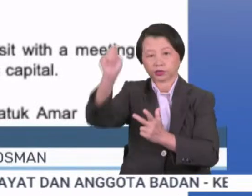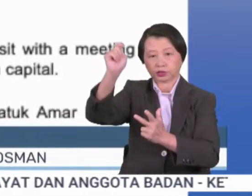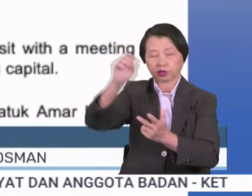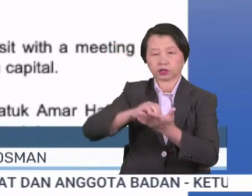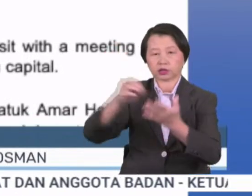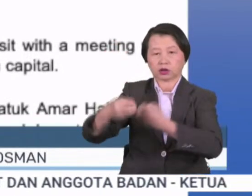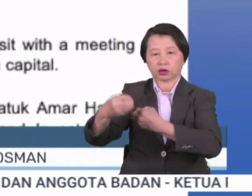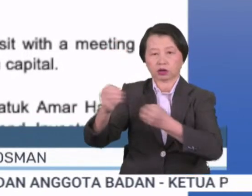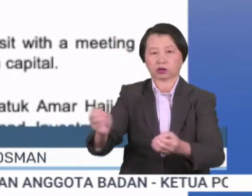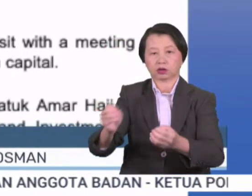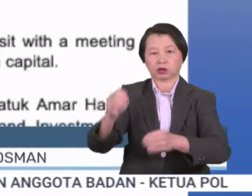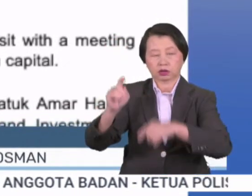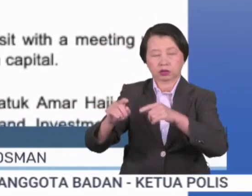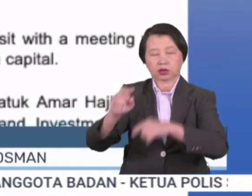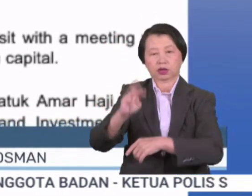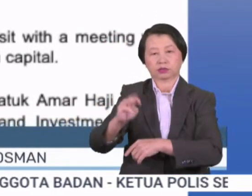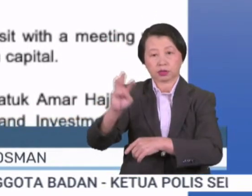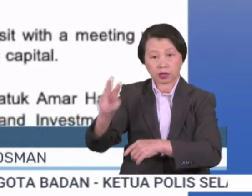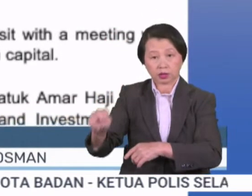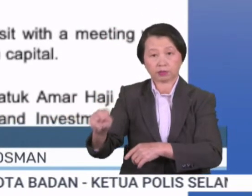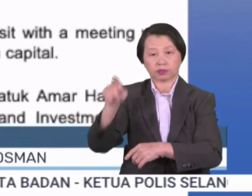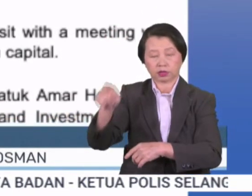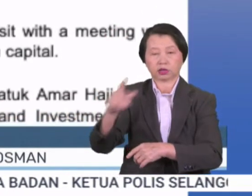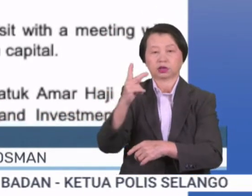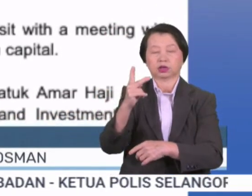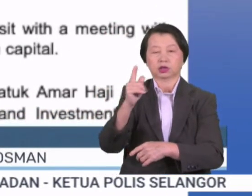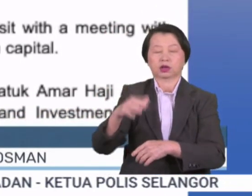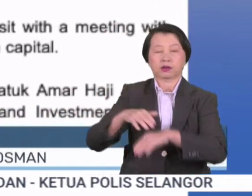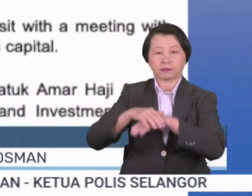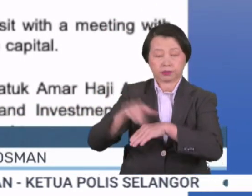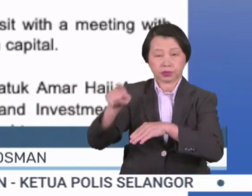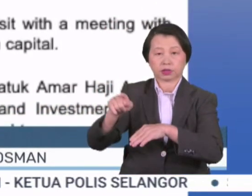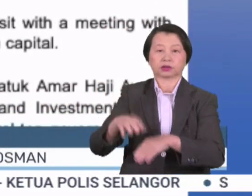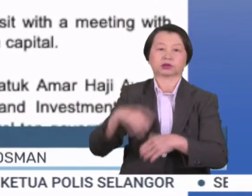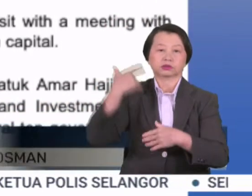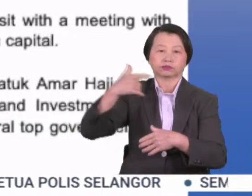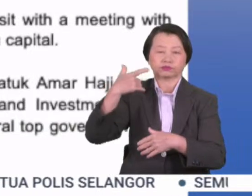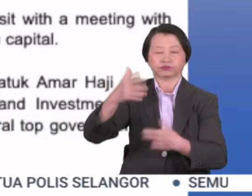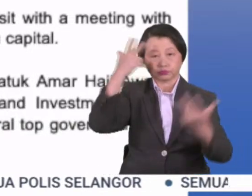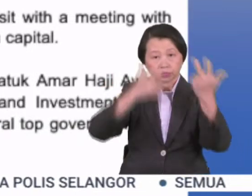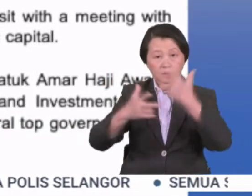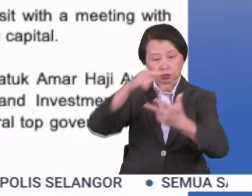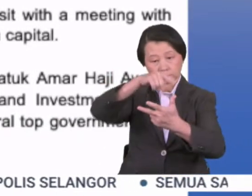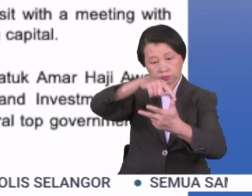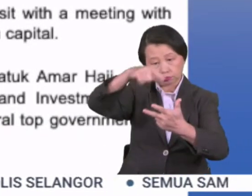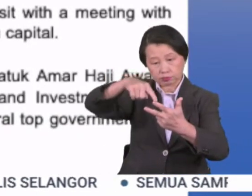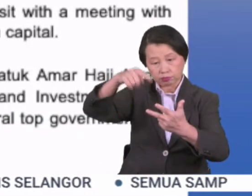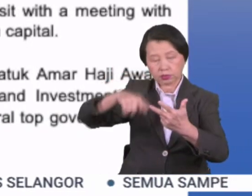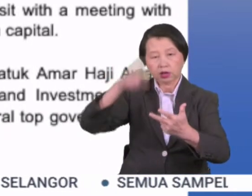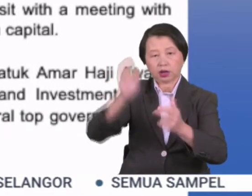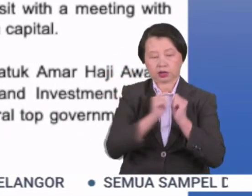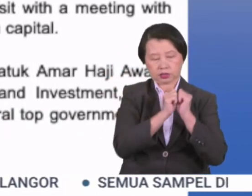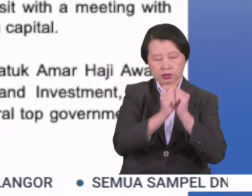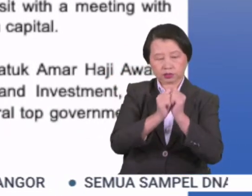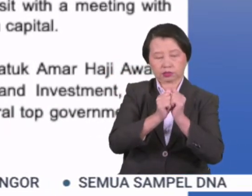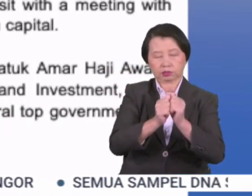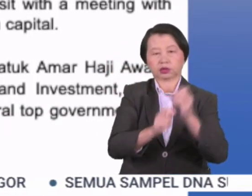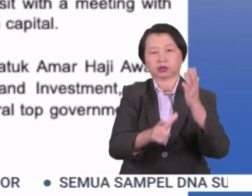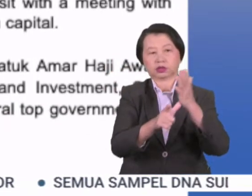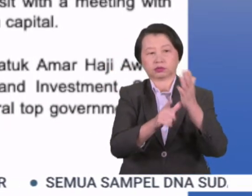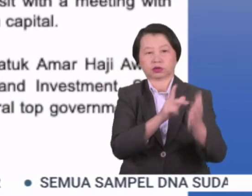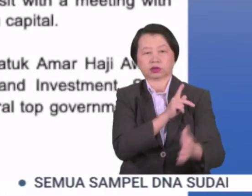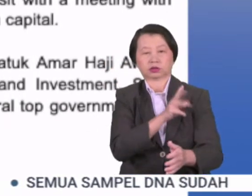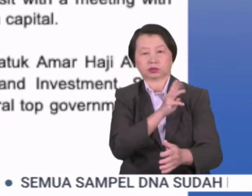di Ibu pejabat multinasional di ibu negara Britain lawatan Datuk patinggi Abang Johari akan diiringi oleh timbalan